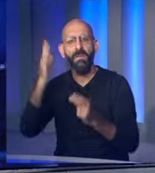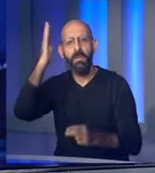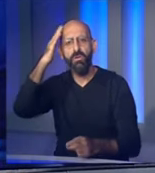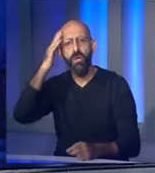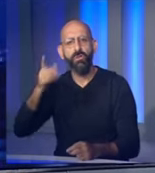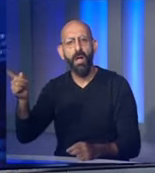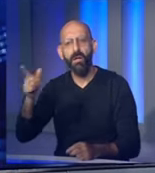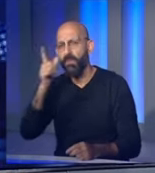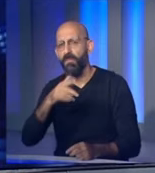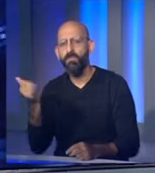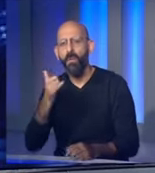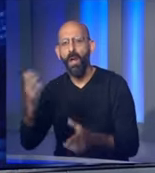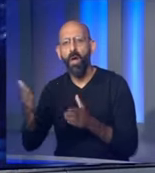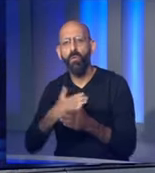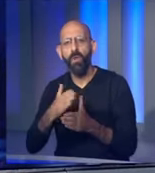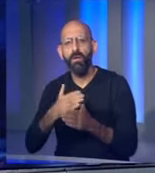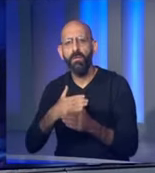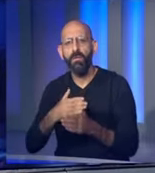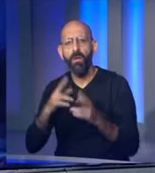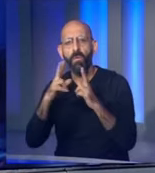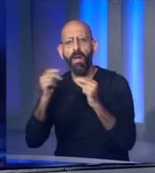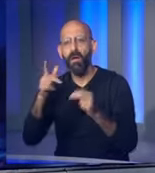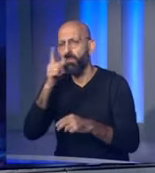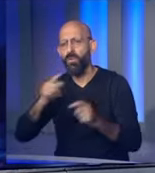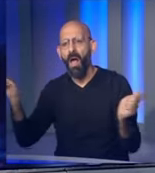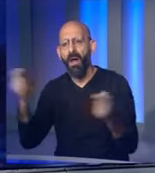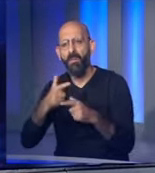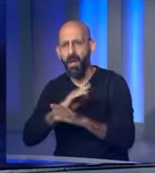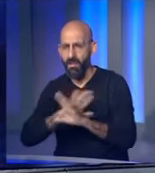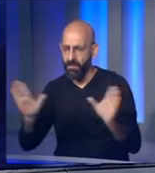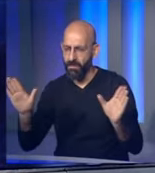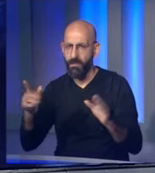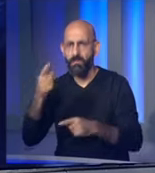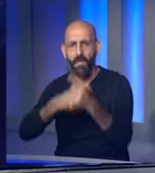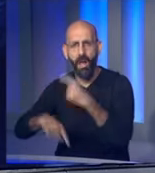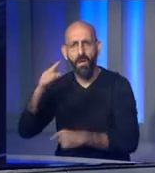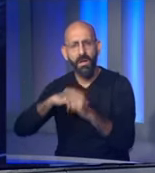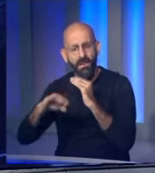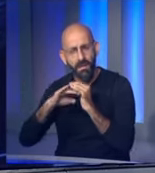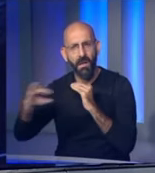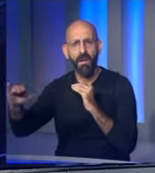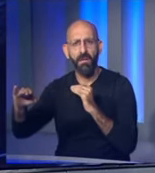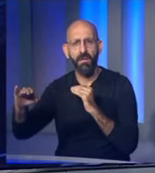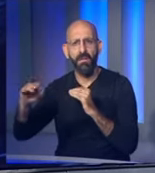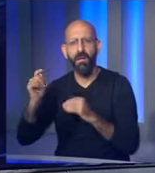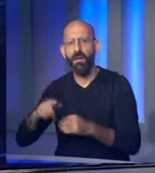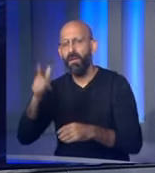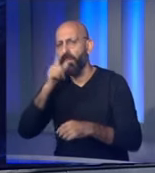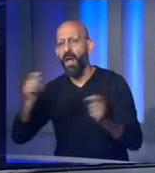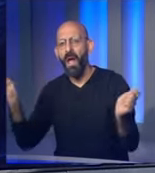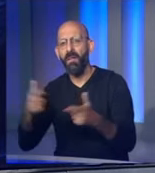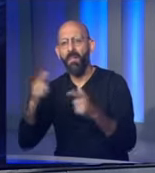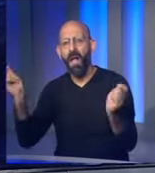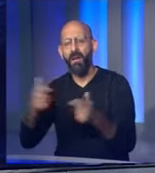الدوري عبر تقنيه زوم برئاسه الدكتور سمير جعجع وتم التاكيد على ان الاولويه المطلقه بالنسبه الىى اللبنانيين هي انهاء الحرب وعوده